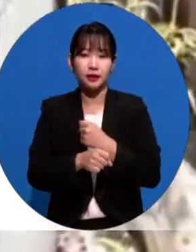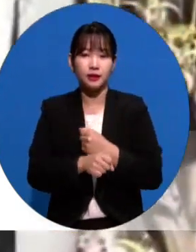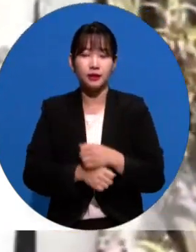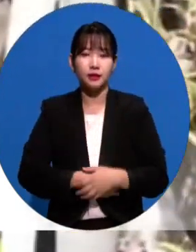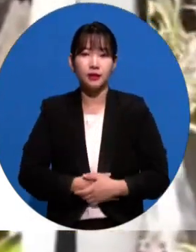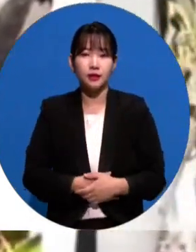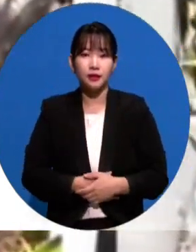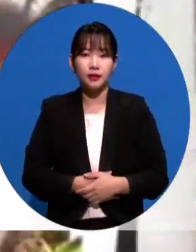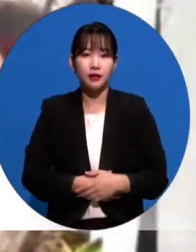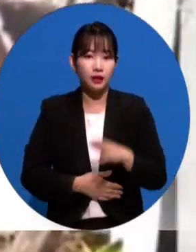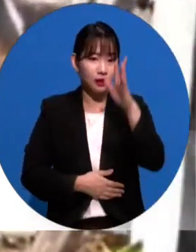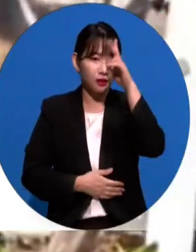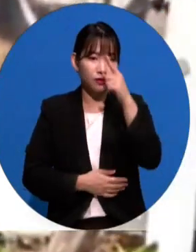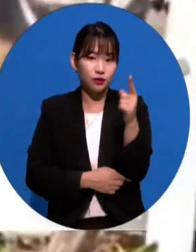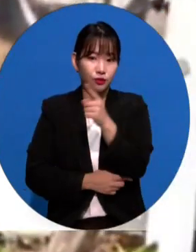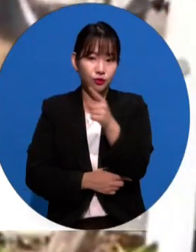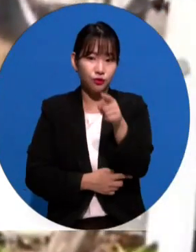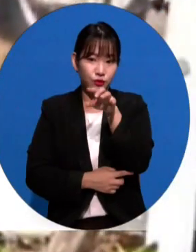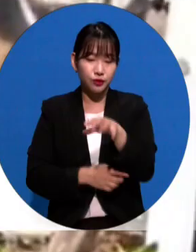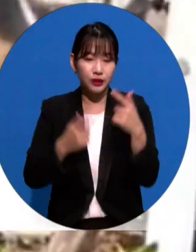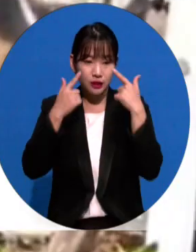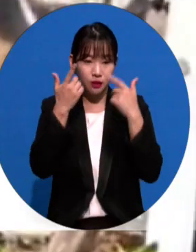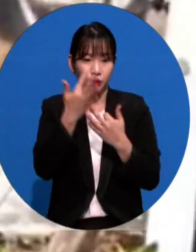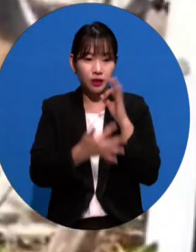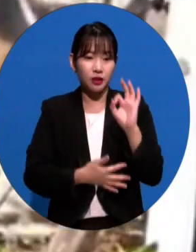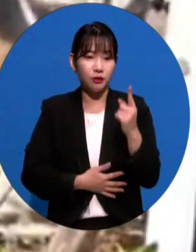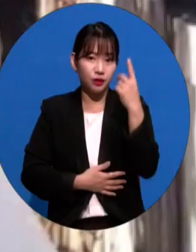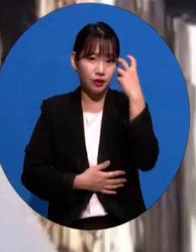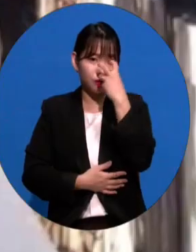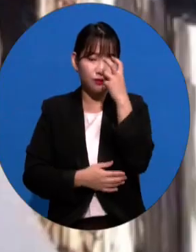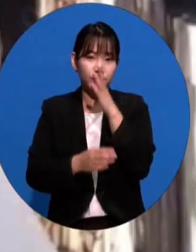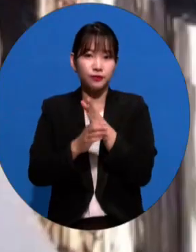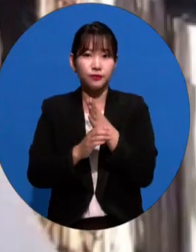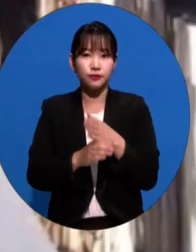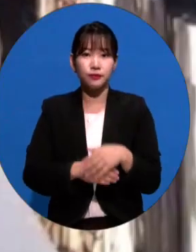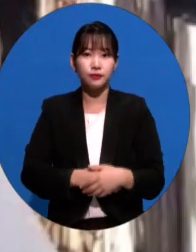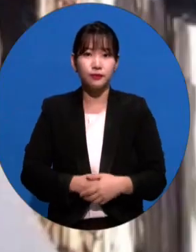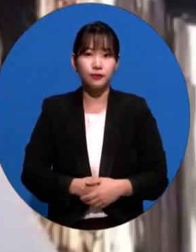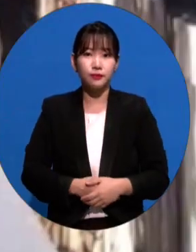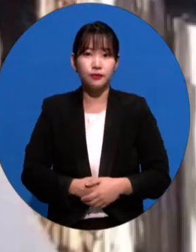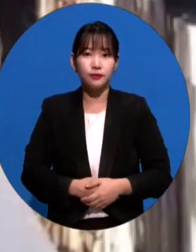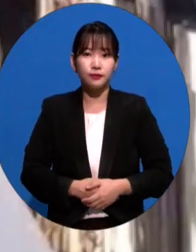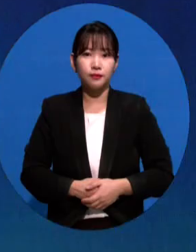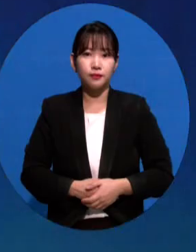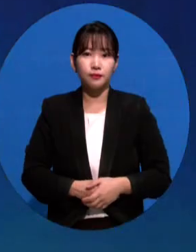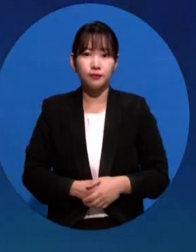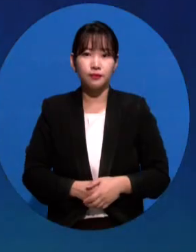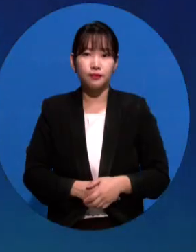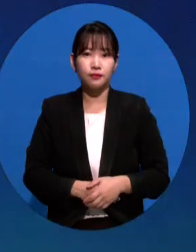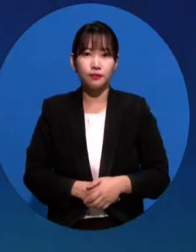빚어졌습니다. 경찰과 소방당국은 정확한 화재 원인을 조사하고 있습니다.